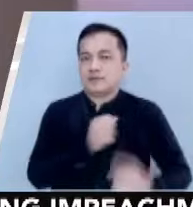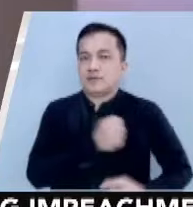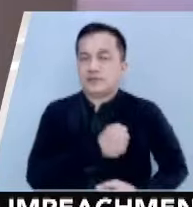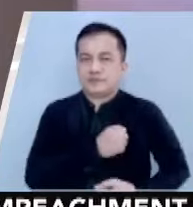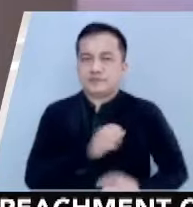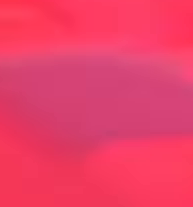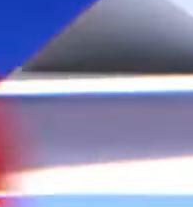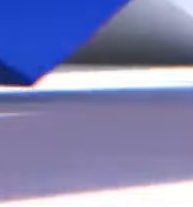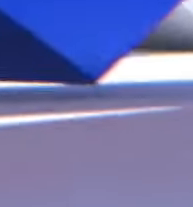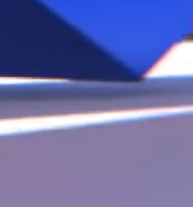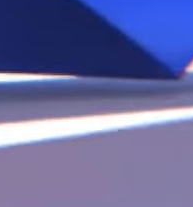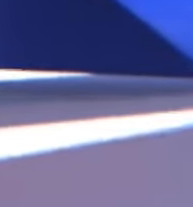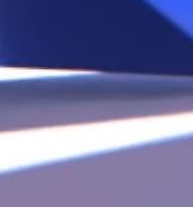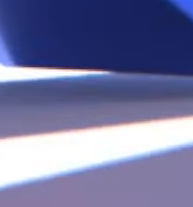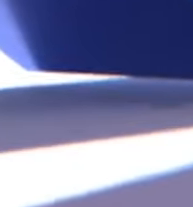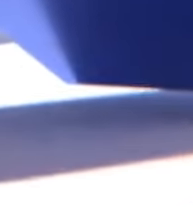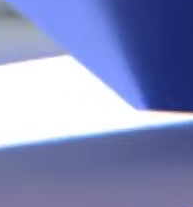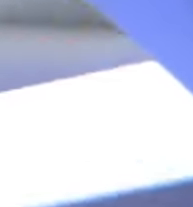John Consulta.